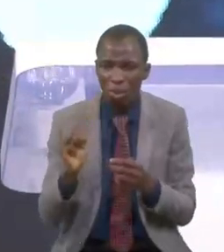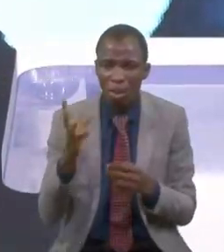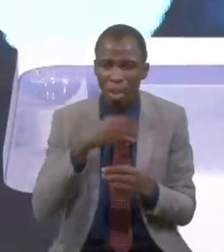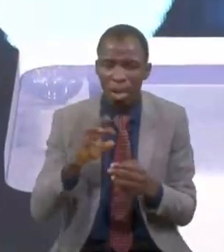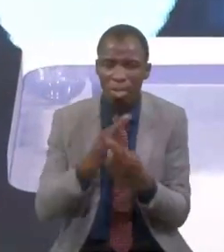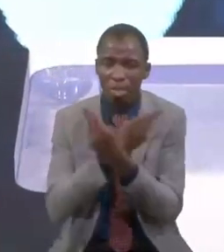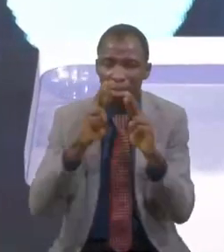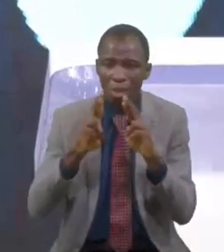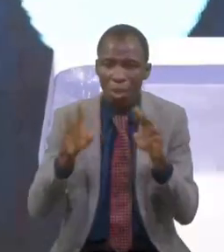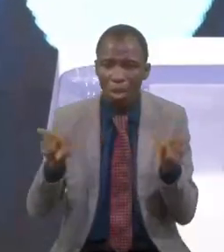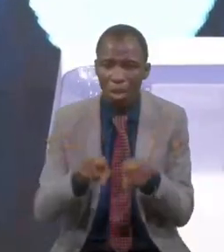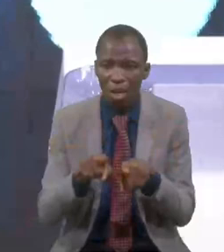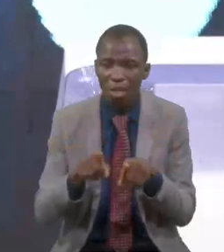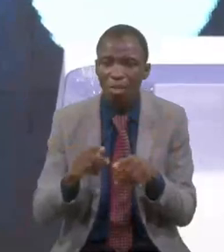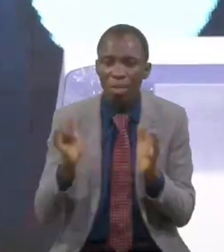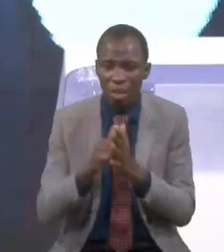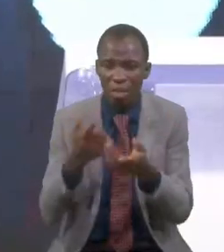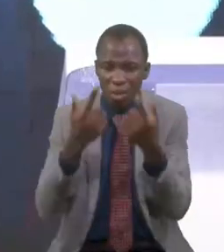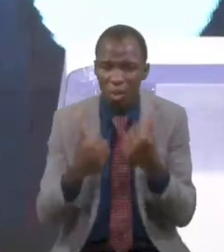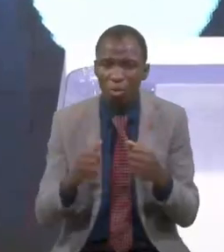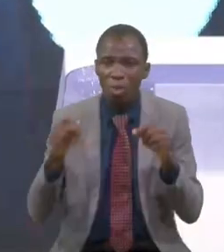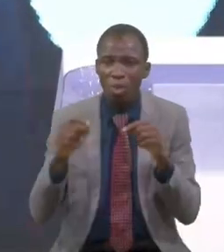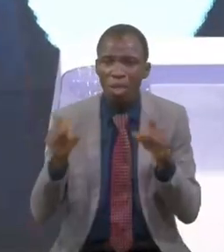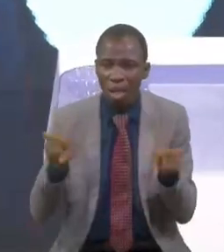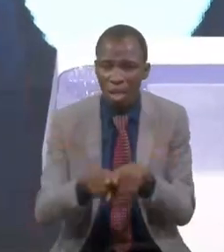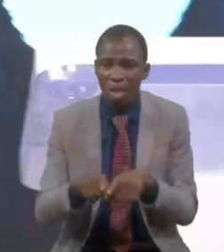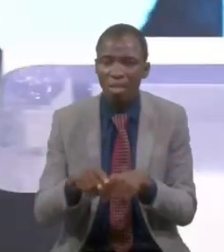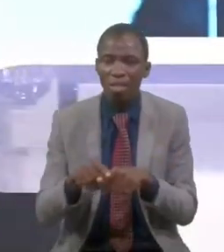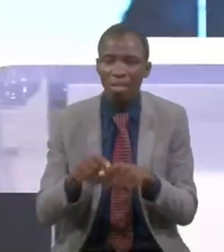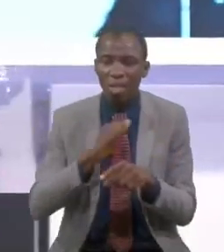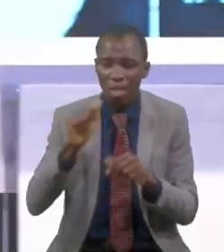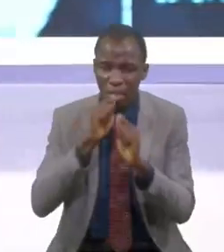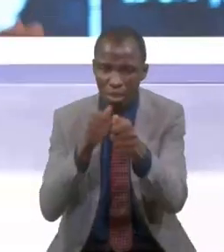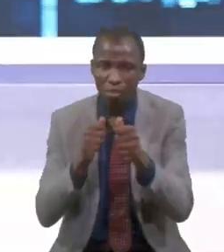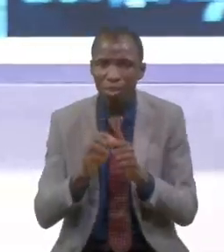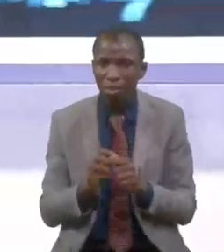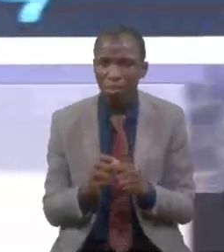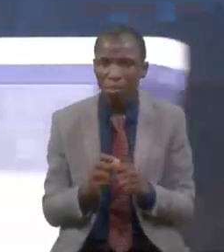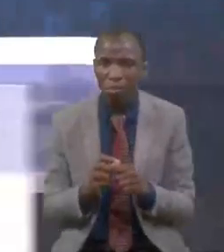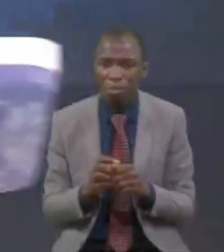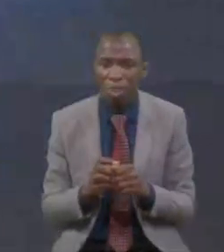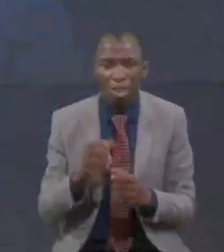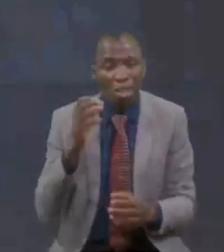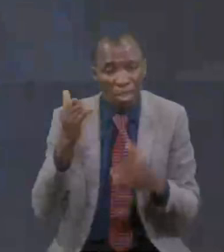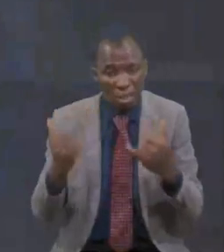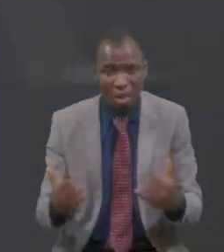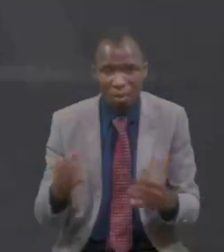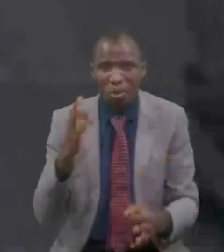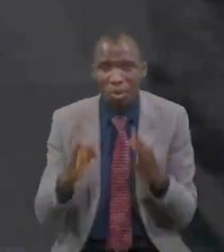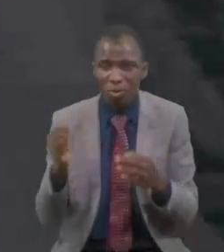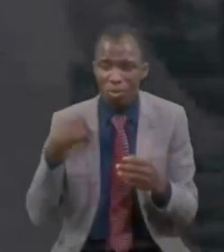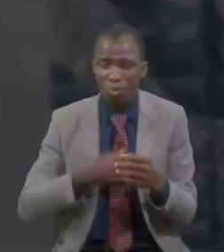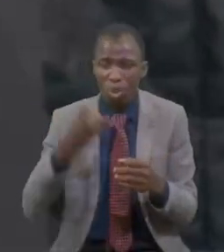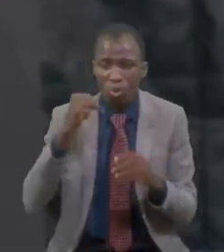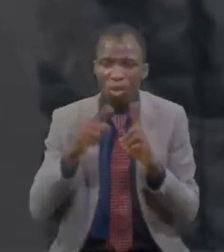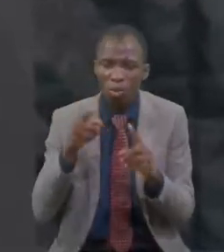transformation nous allons voir le don de la transformation et de la rédemption si vous devez